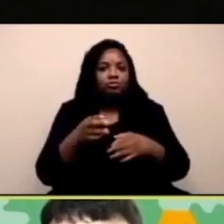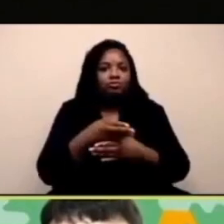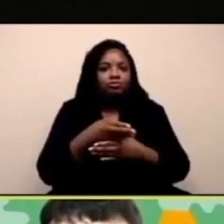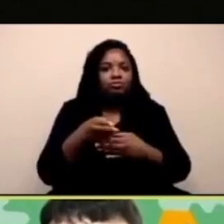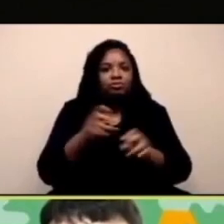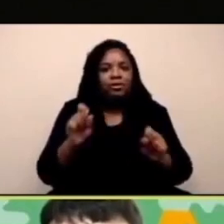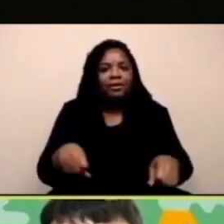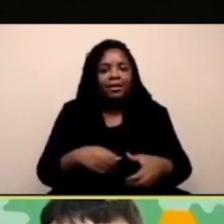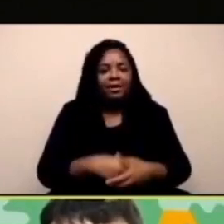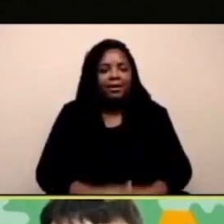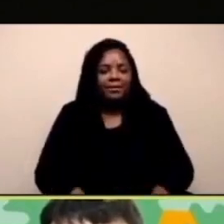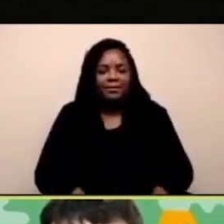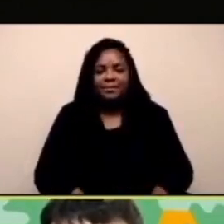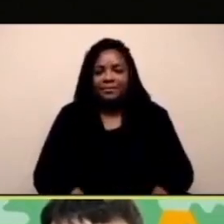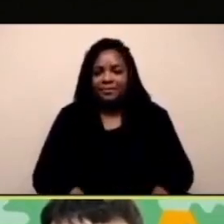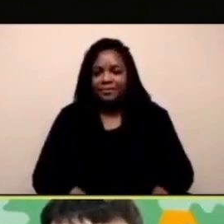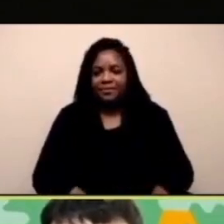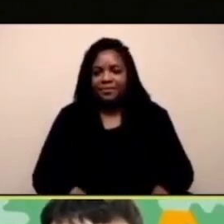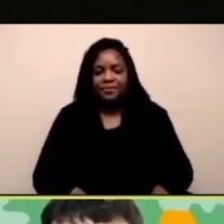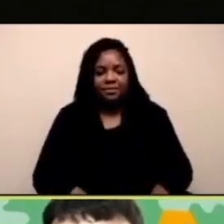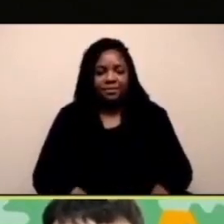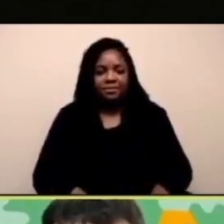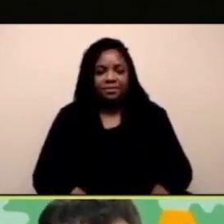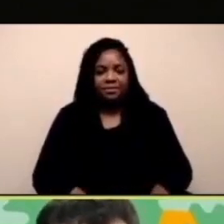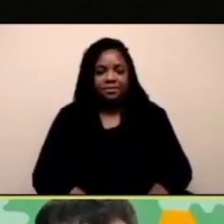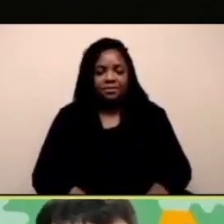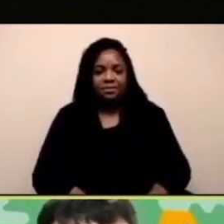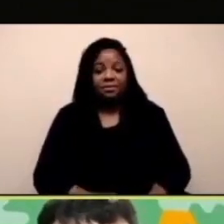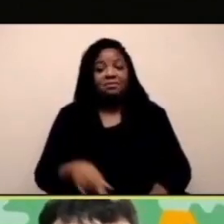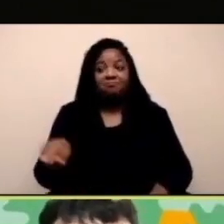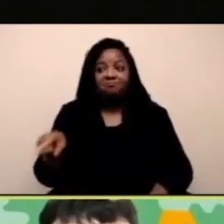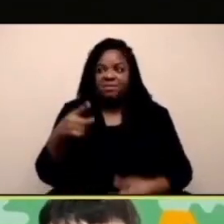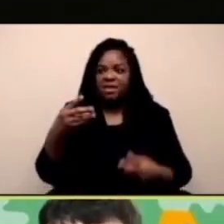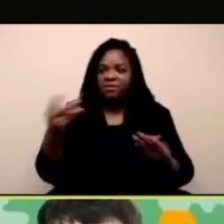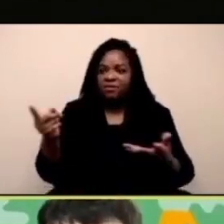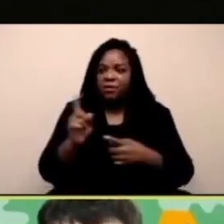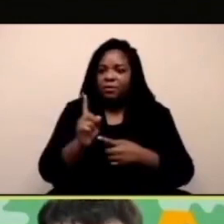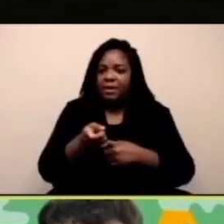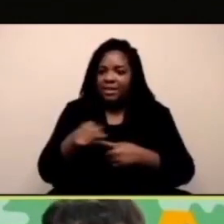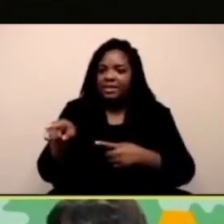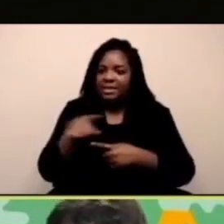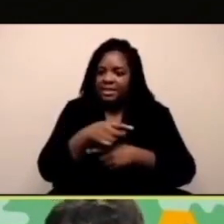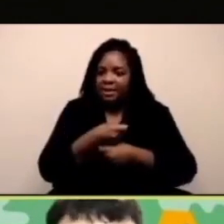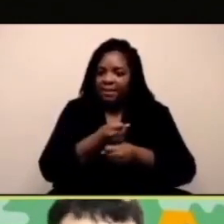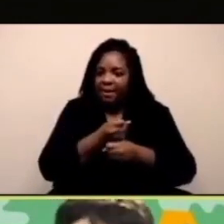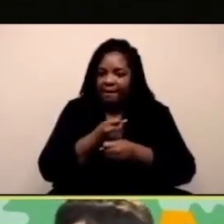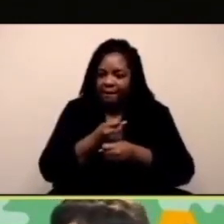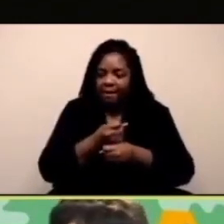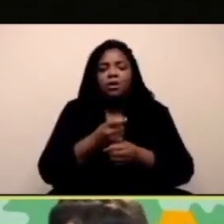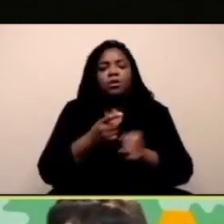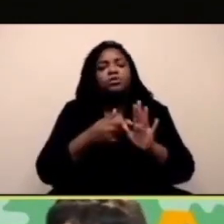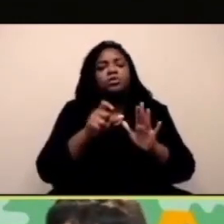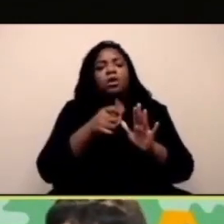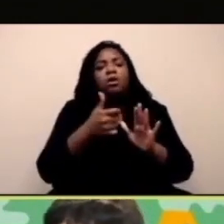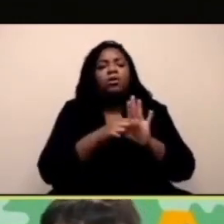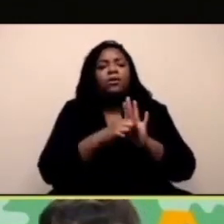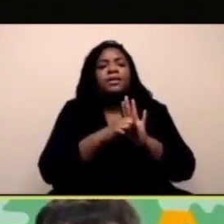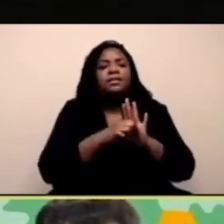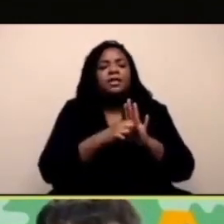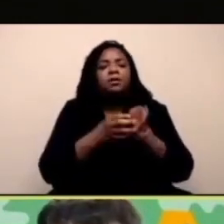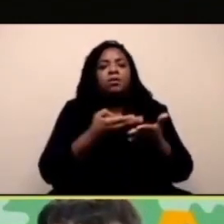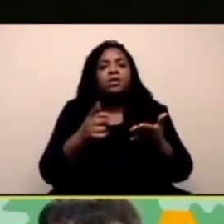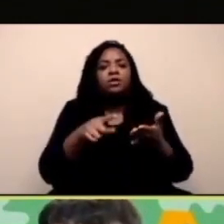パナリストの皆さんの方から何かとやってもらってやっと皆さんに